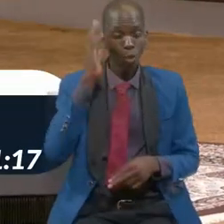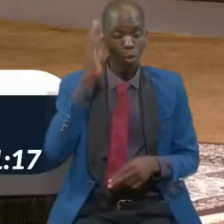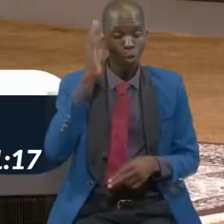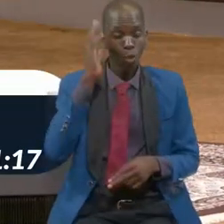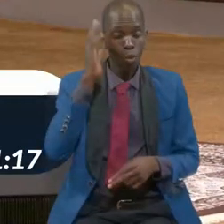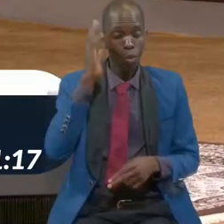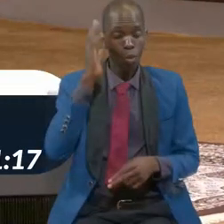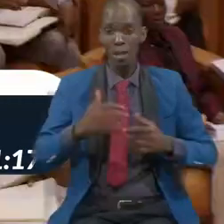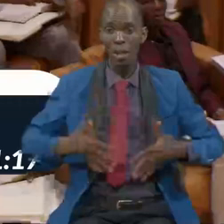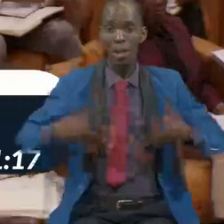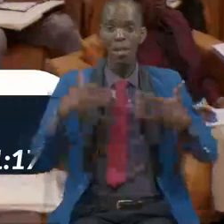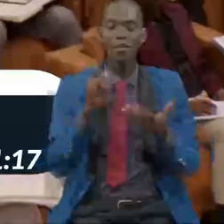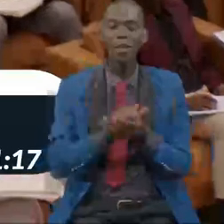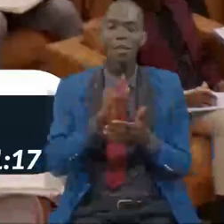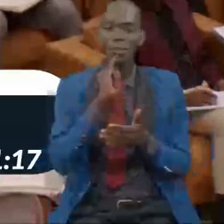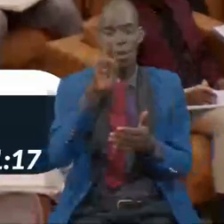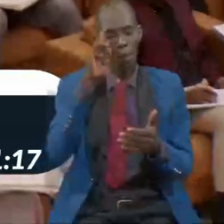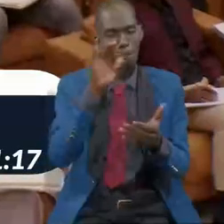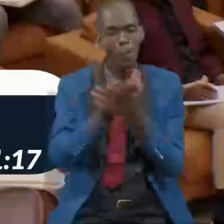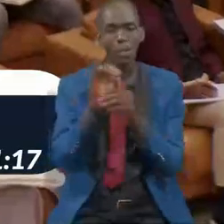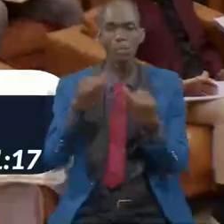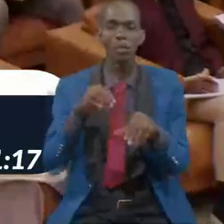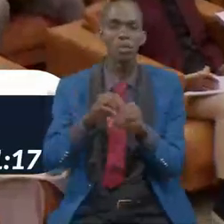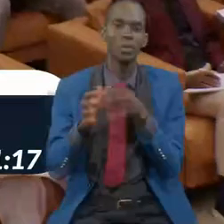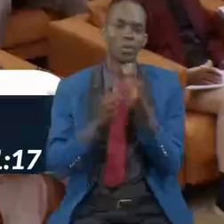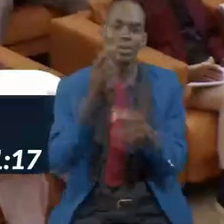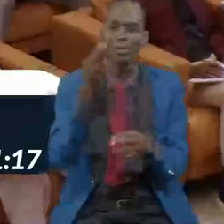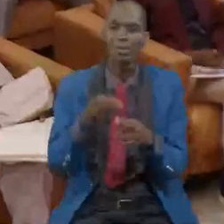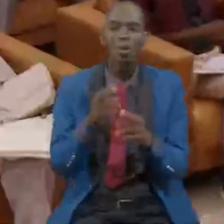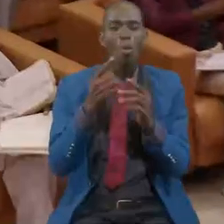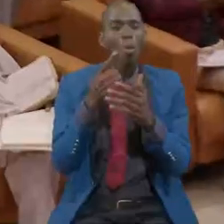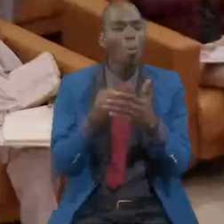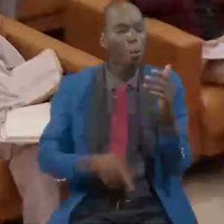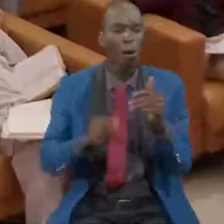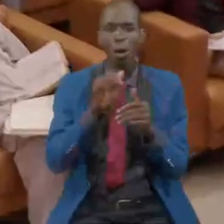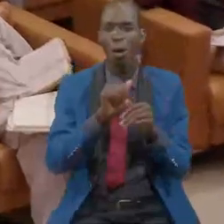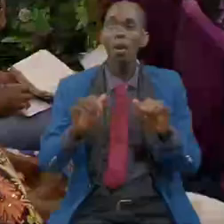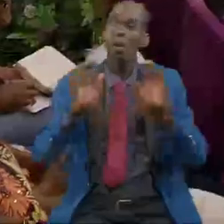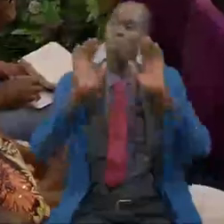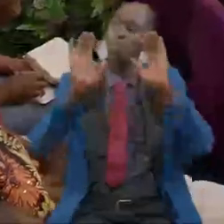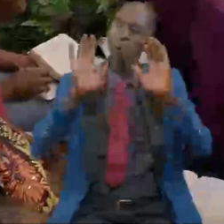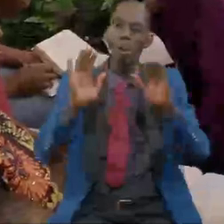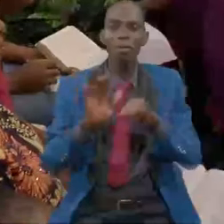qui est croyable, la vie qui va mener à croire que c'est merveilleux